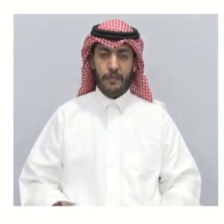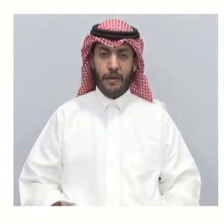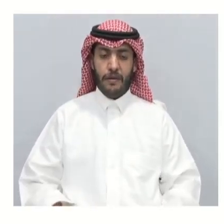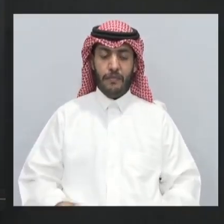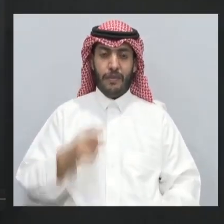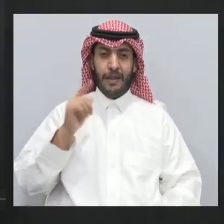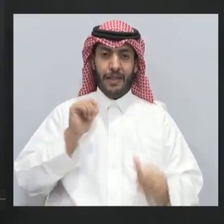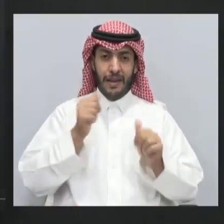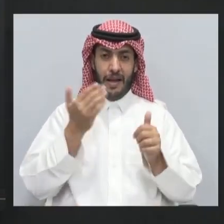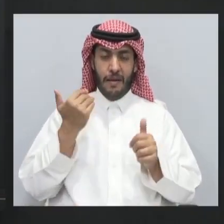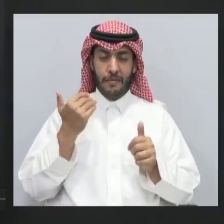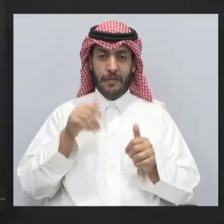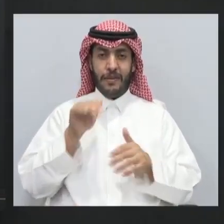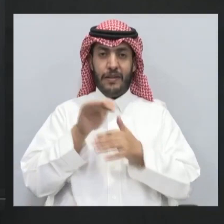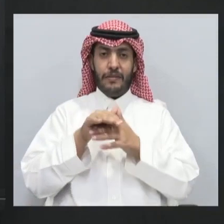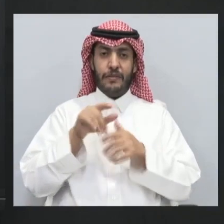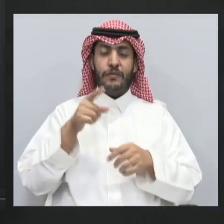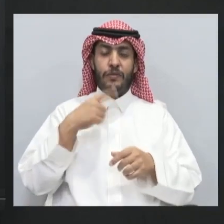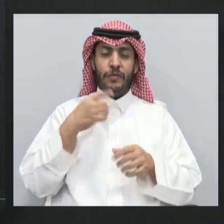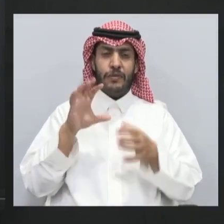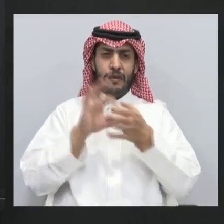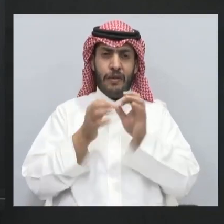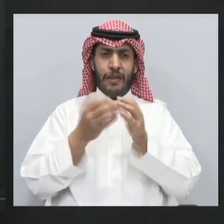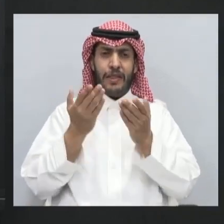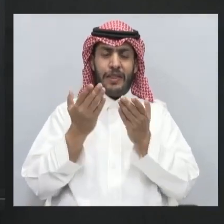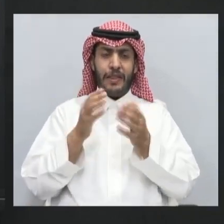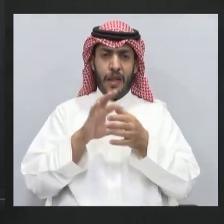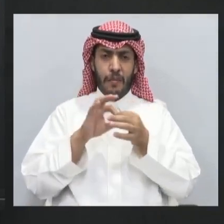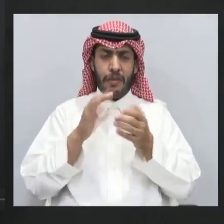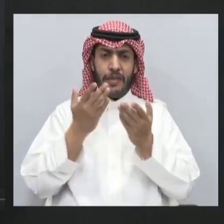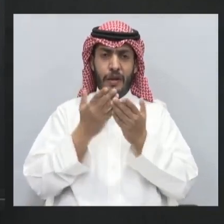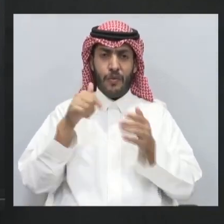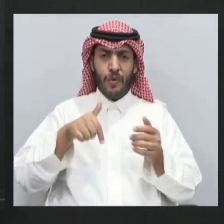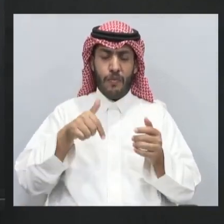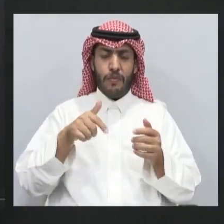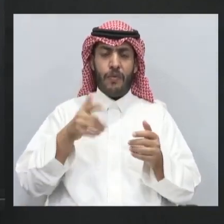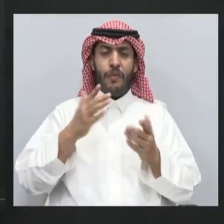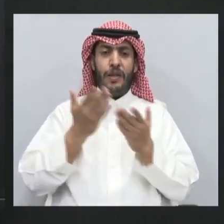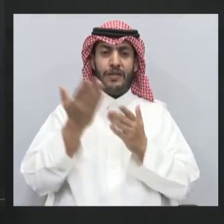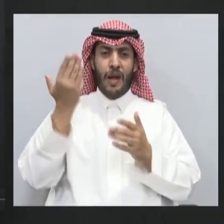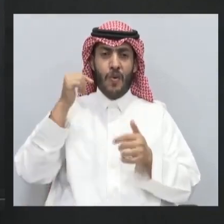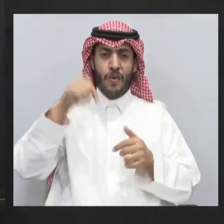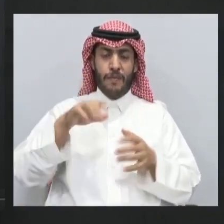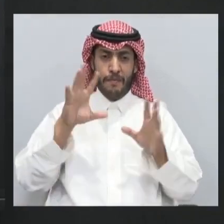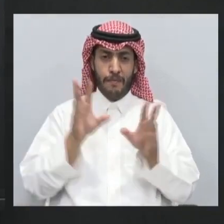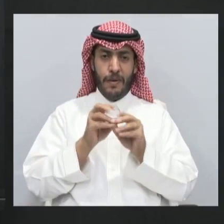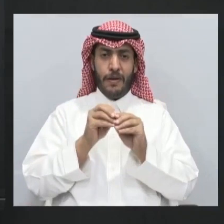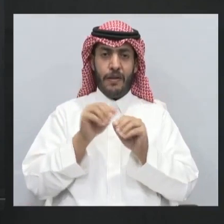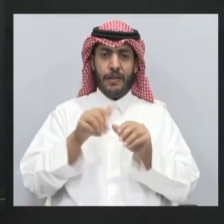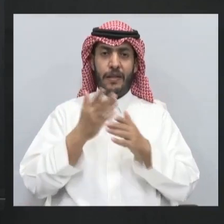قبل ان ننطلق بارك الله فيكم في درسنا نبغى نربط درس اليوم بارك الله فيكم او الدرس الماضي ودرس اليوم